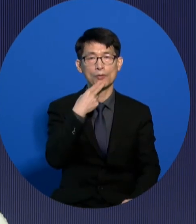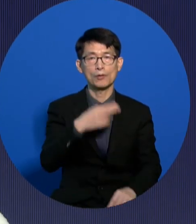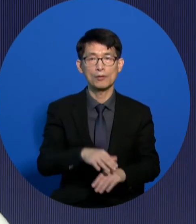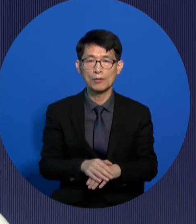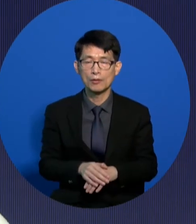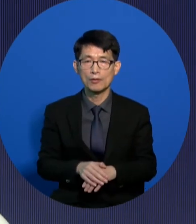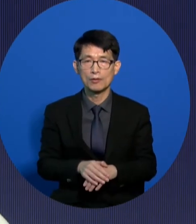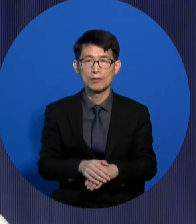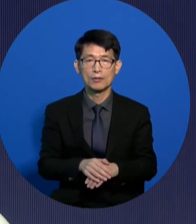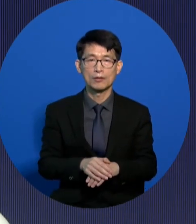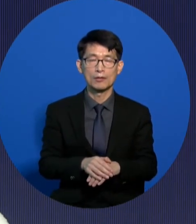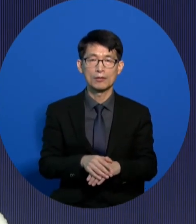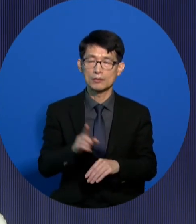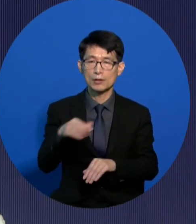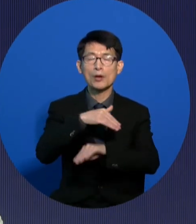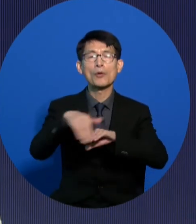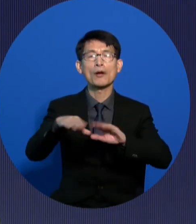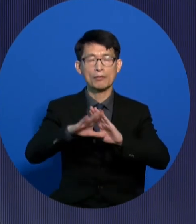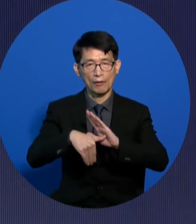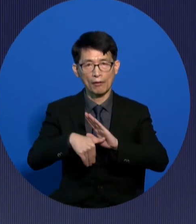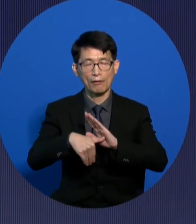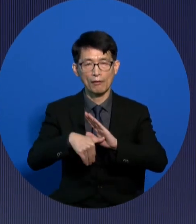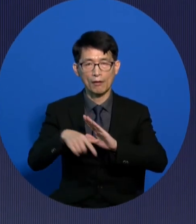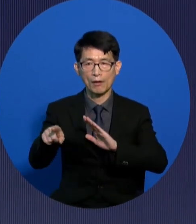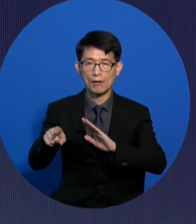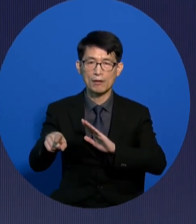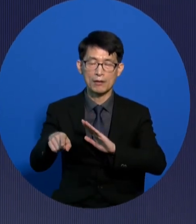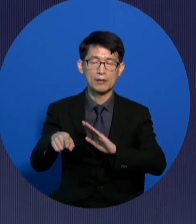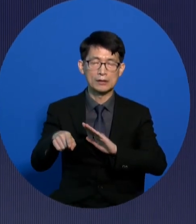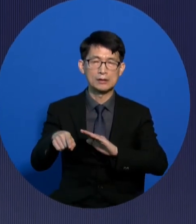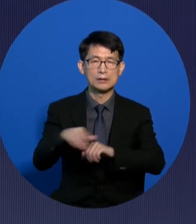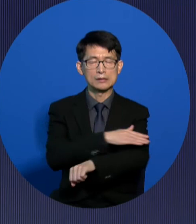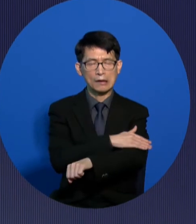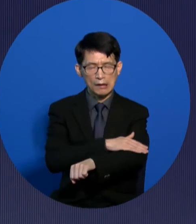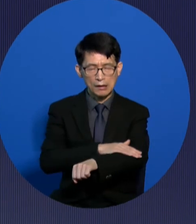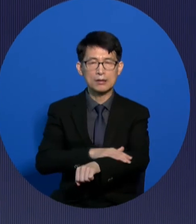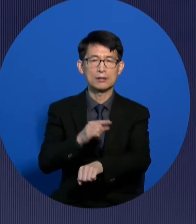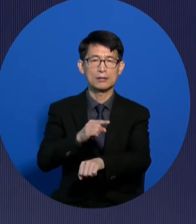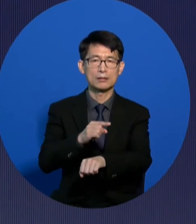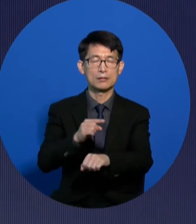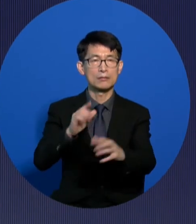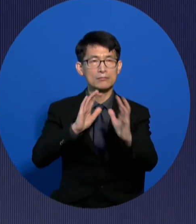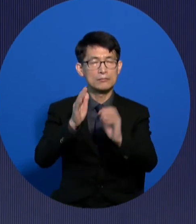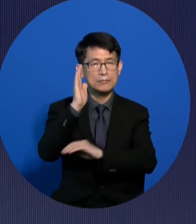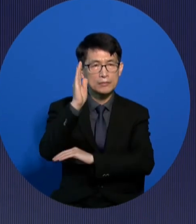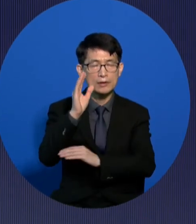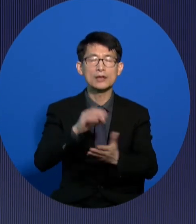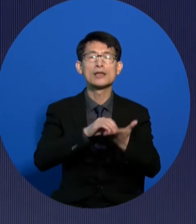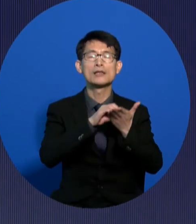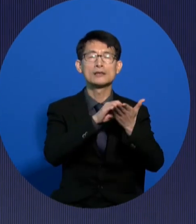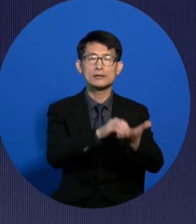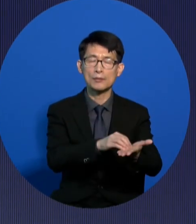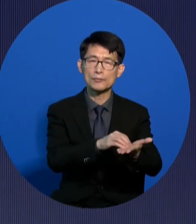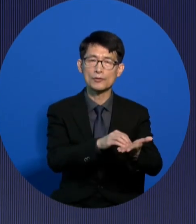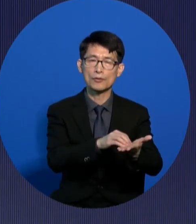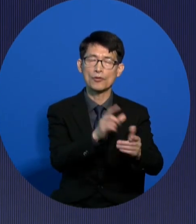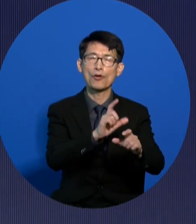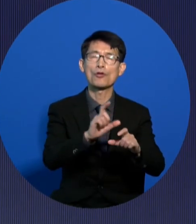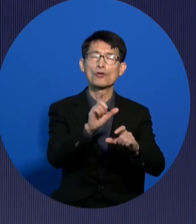짜집기 하듯이 그렇게 계획을 짜야 되는 건지 틀림없이 좀 여유 있게 해주세요. 여유 있게.